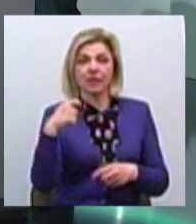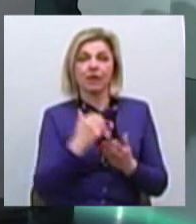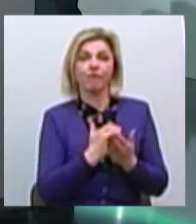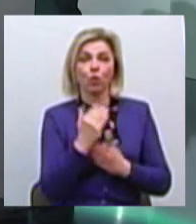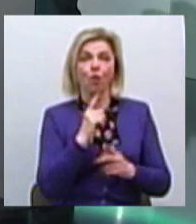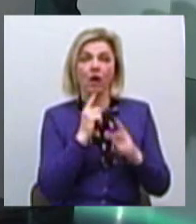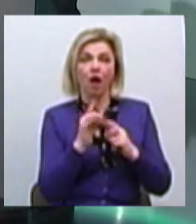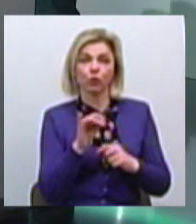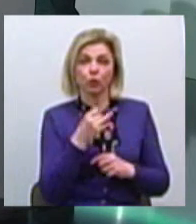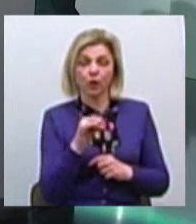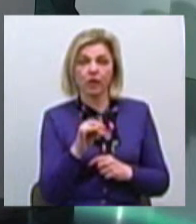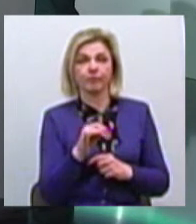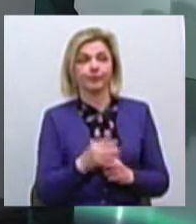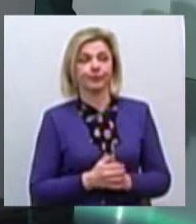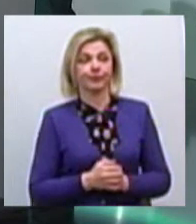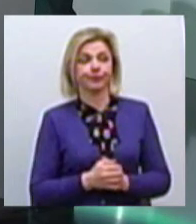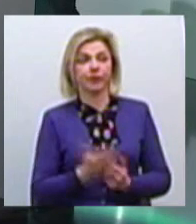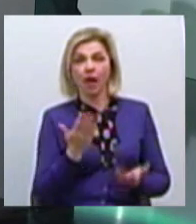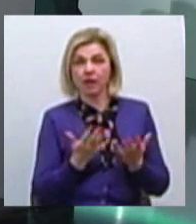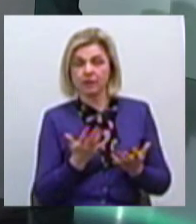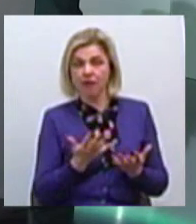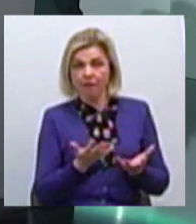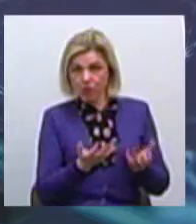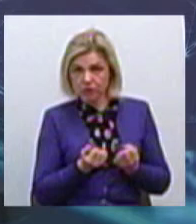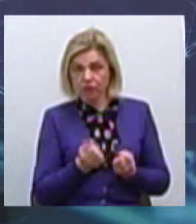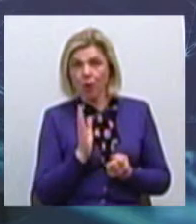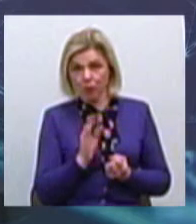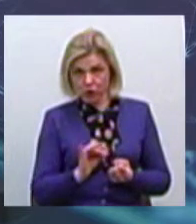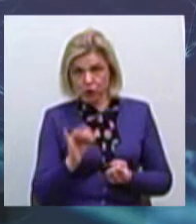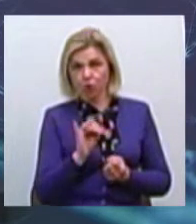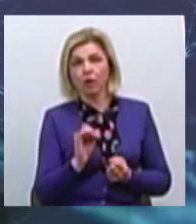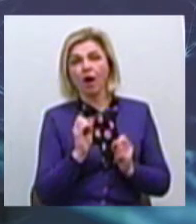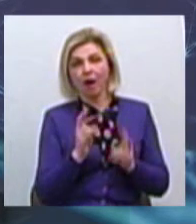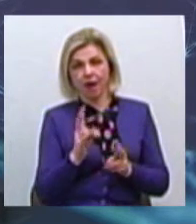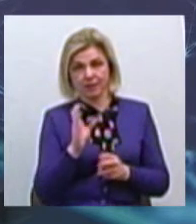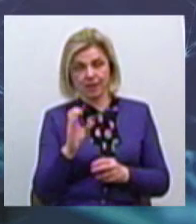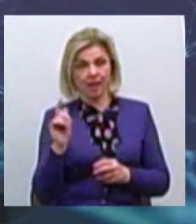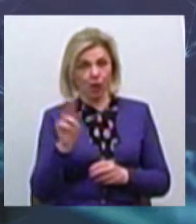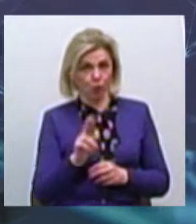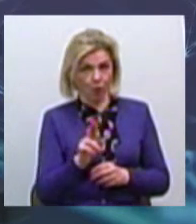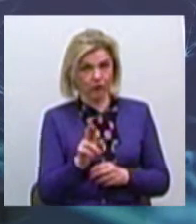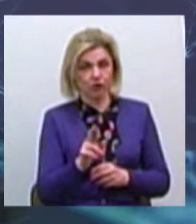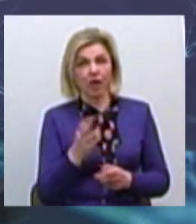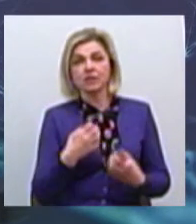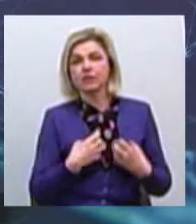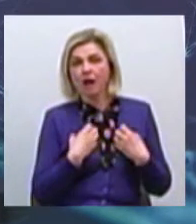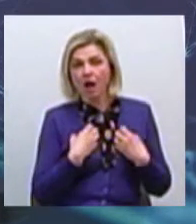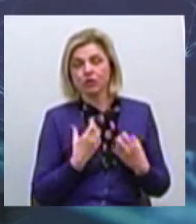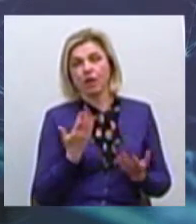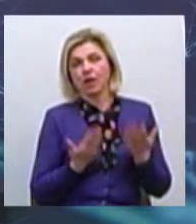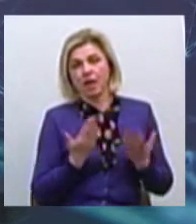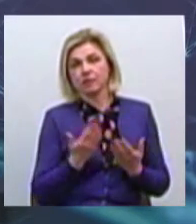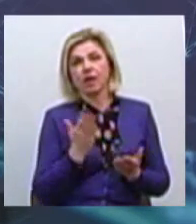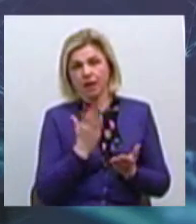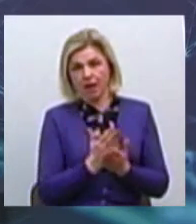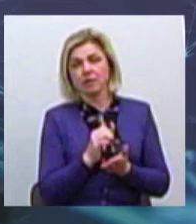Радой. Действующий еще возьмет, будет история с Януковичем. Самое страшное, друга. Если он возьмет, а предпосылки есть